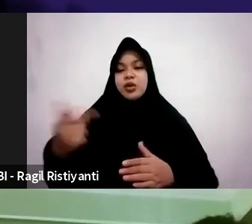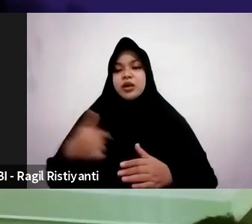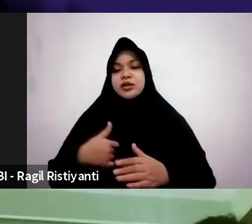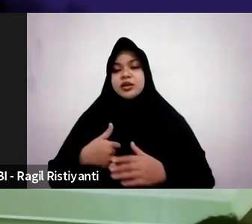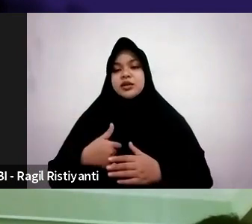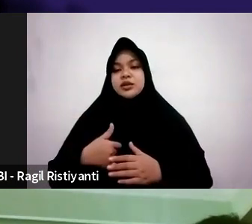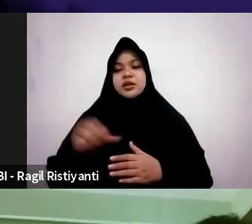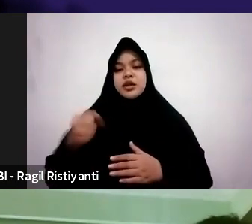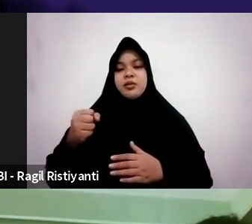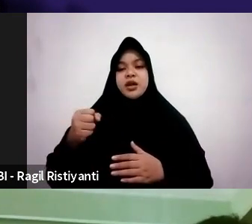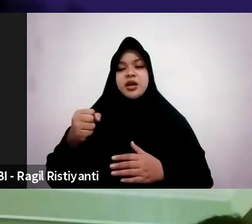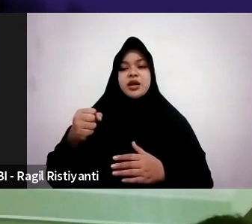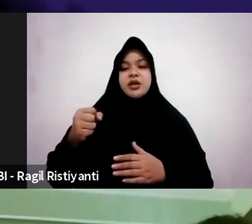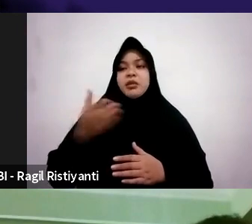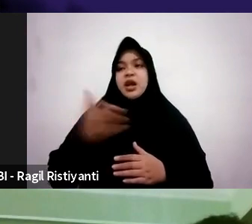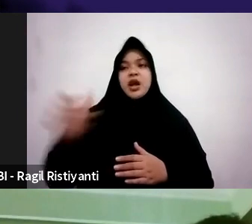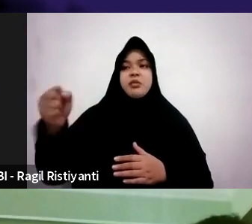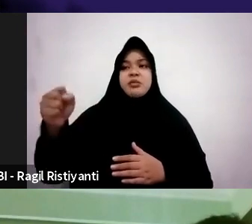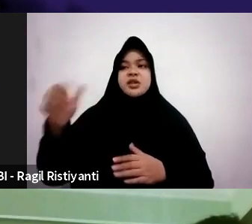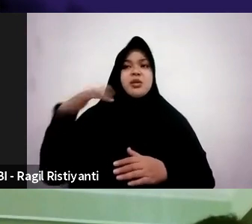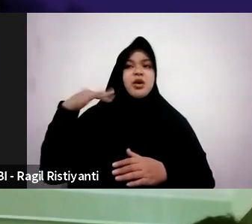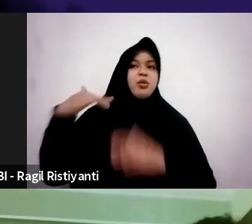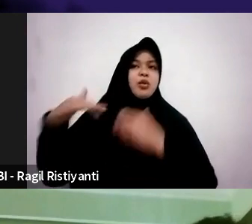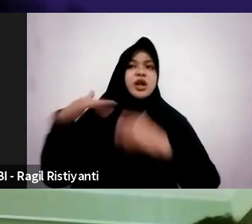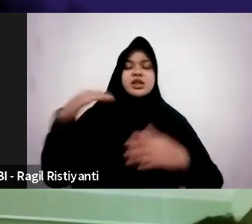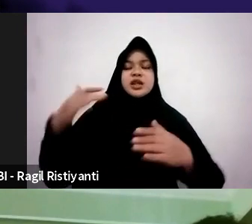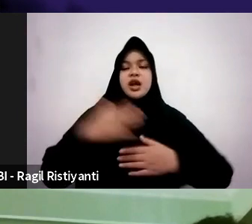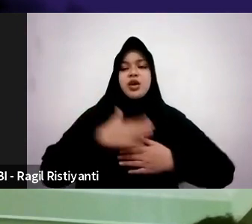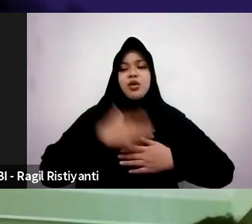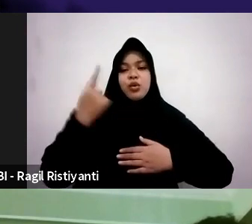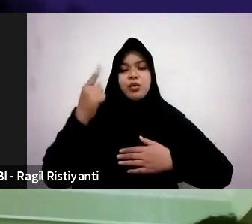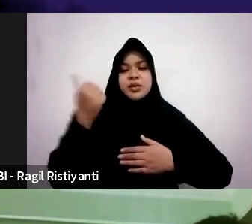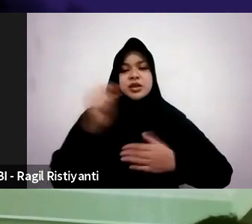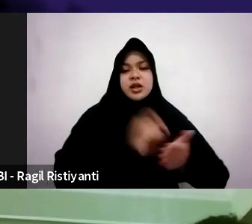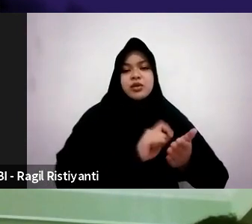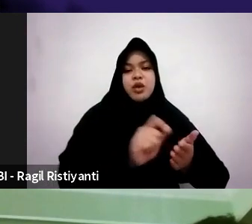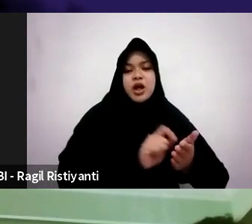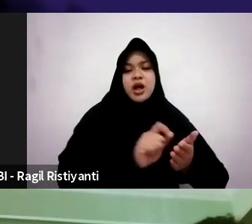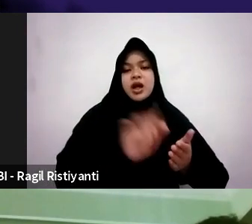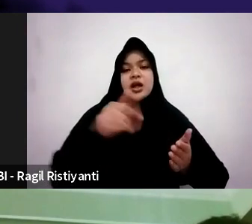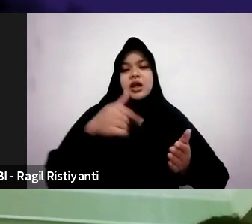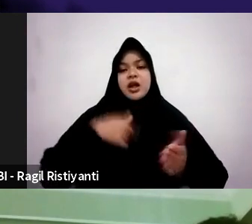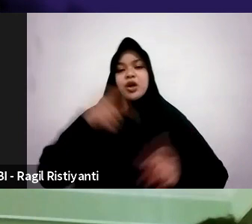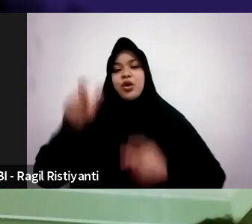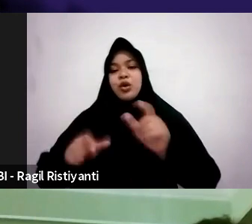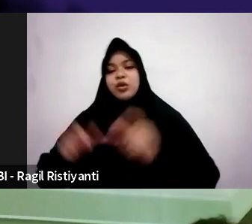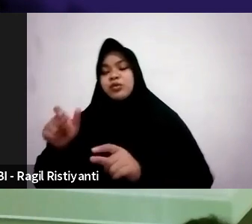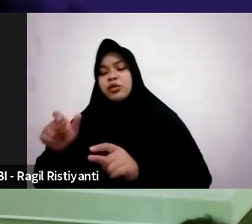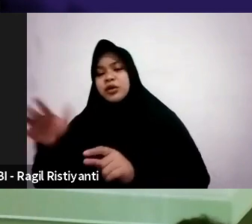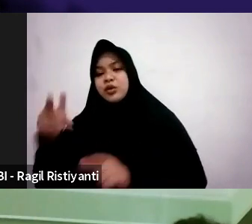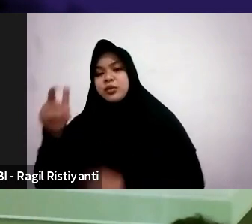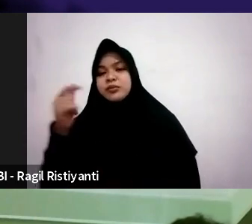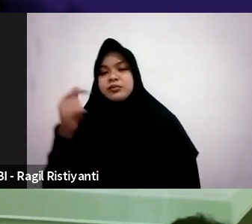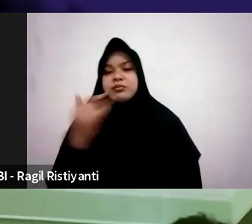accommodate me mereka tidak bisa mengakomodasi aku besar untuk bersekolah with normal say people tekan diartikan dengan